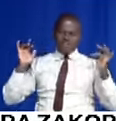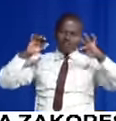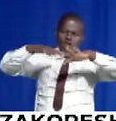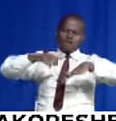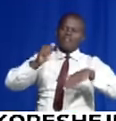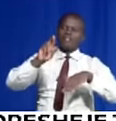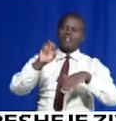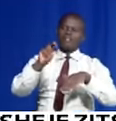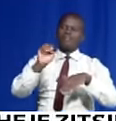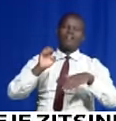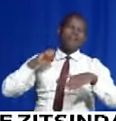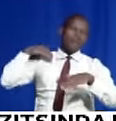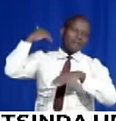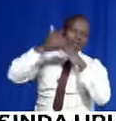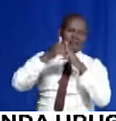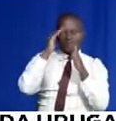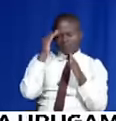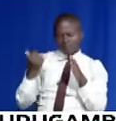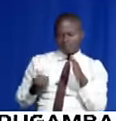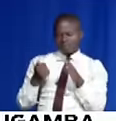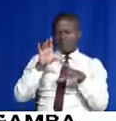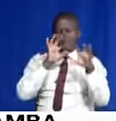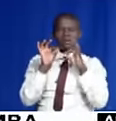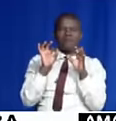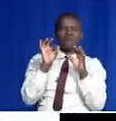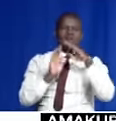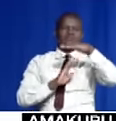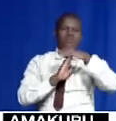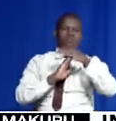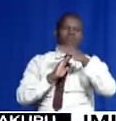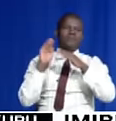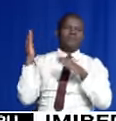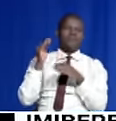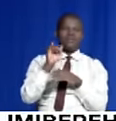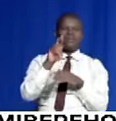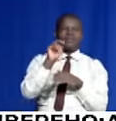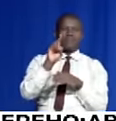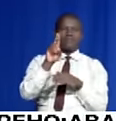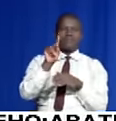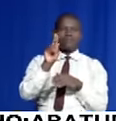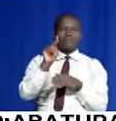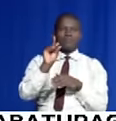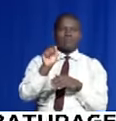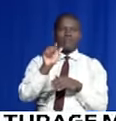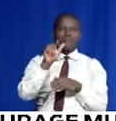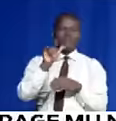twarangiza tukamenya n'uwuhe mukobwa ugomba gusimbura Nyampinga w'u Rwanda 2018 Iradukunda Liliane